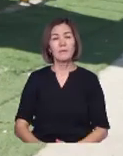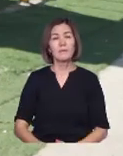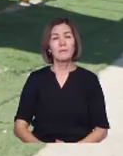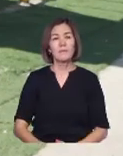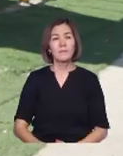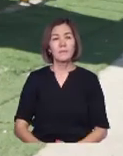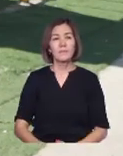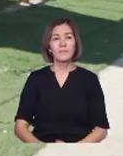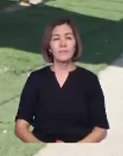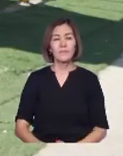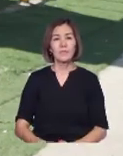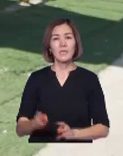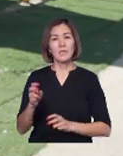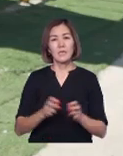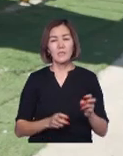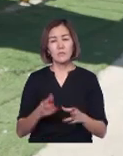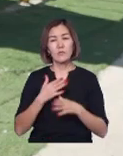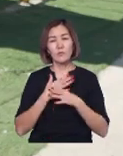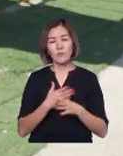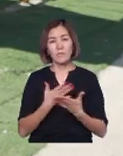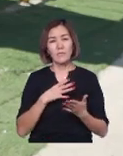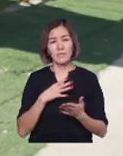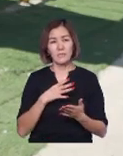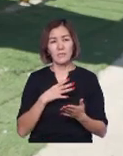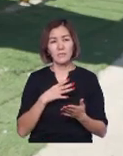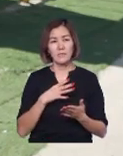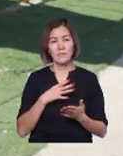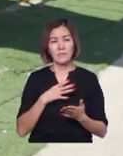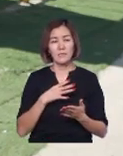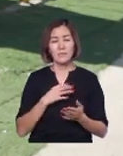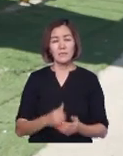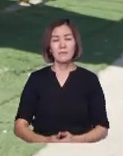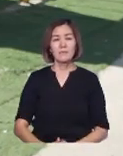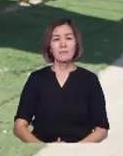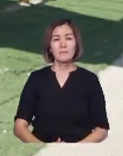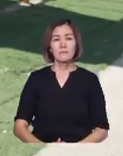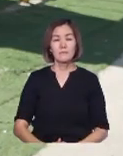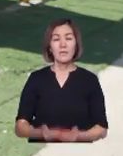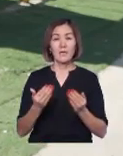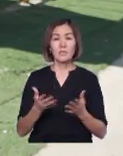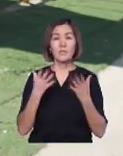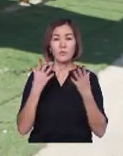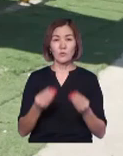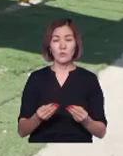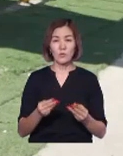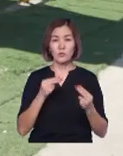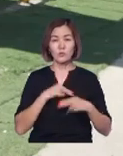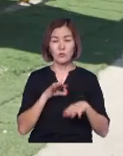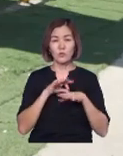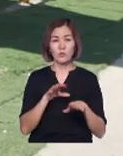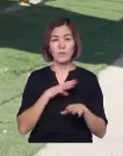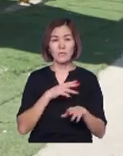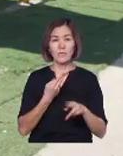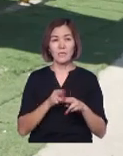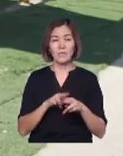мына кәсіпорындардың ауылдың демеушілерінің арқасында осы спорт алаңын бітірді. Қазіргі деңгейде ол жерде жұмыс жүріп жатыр.